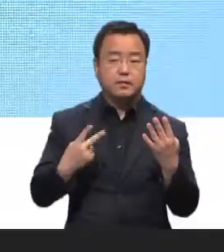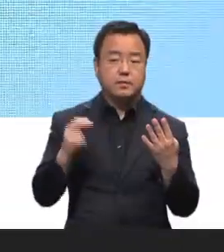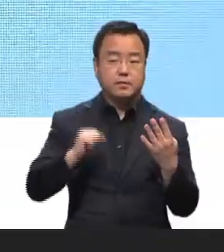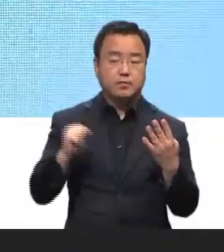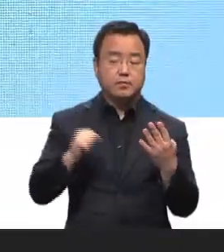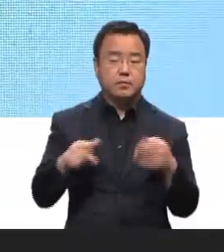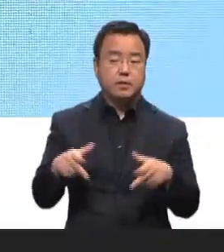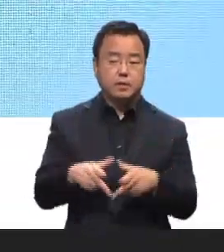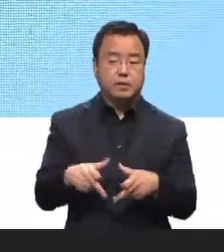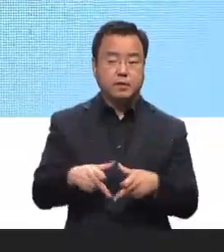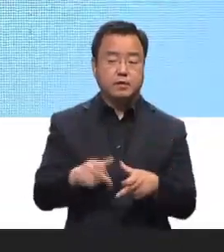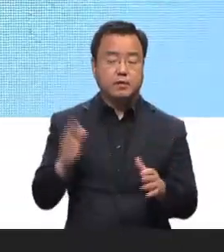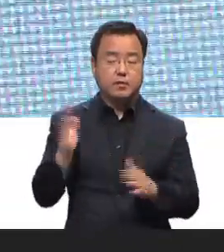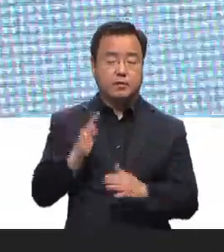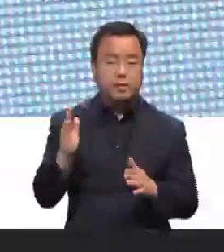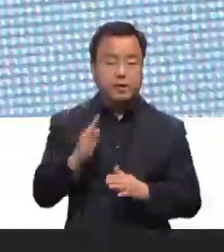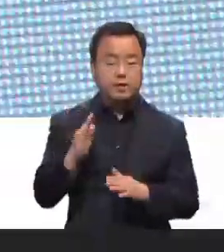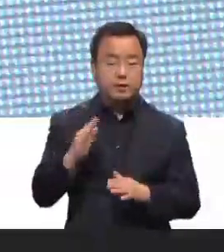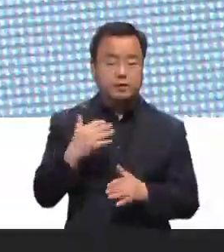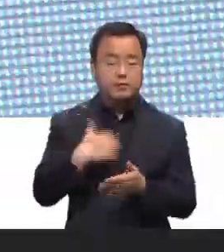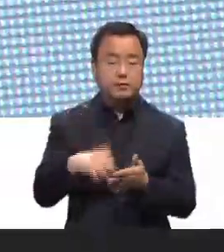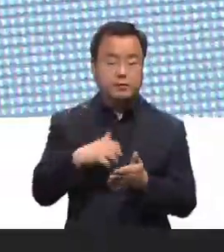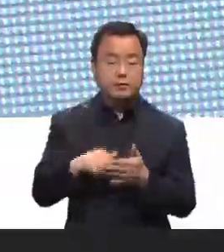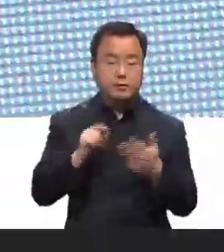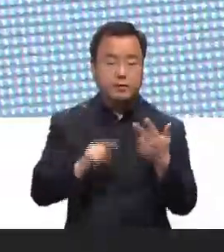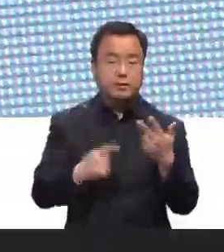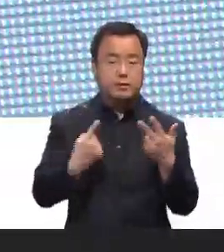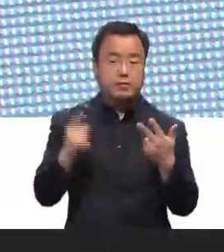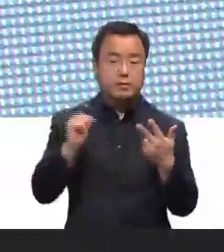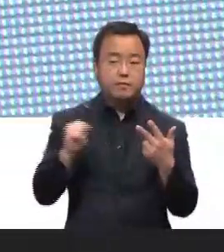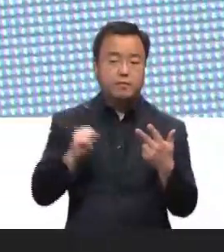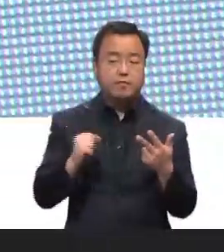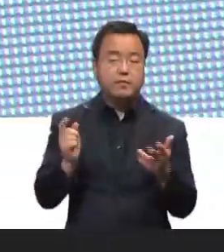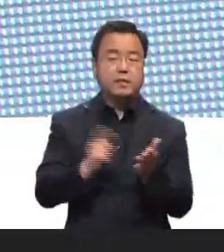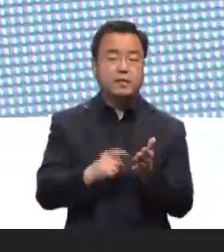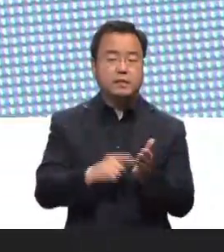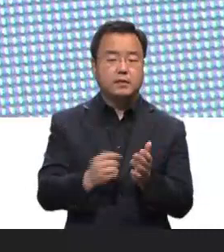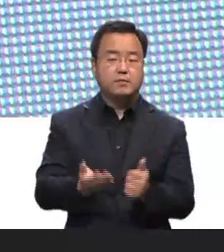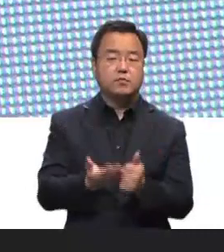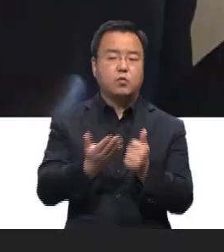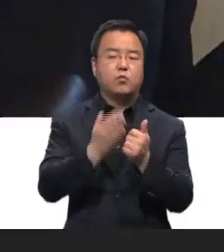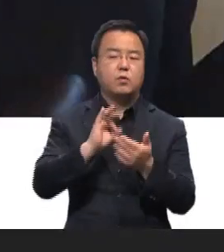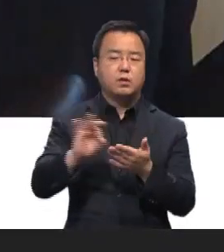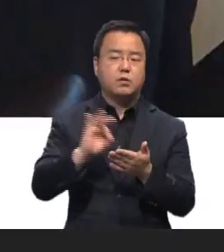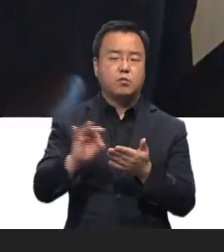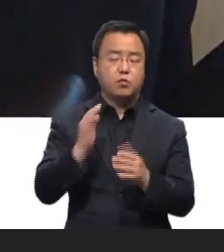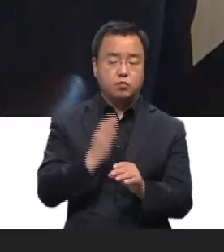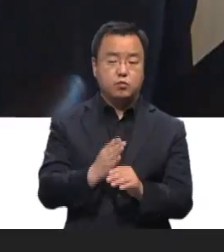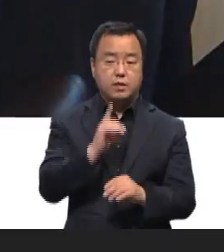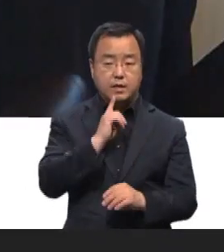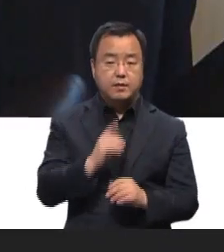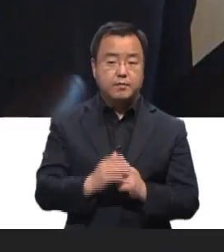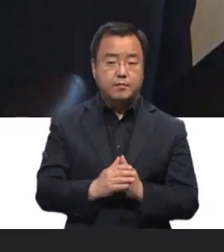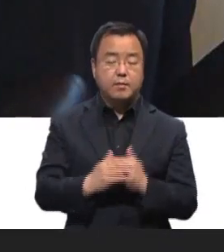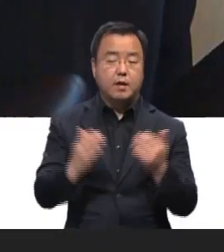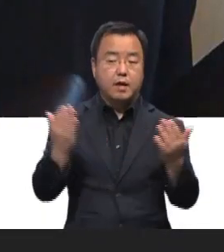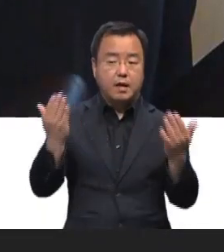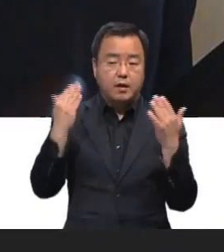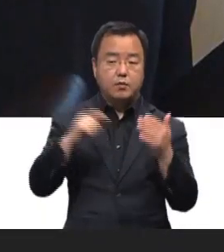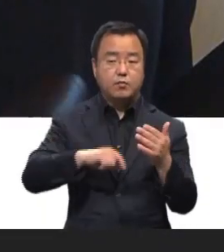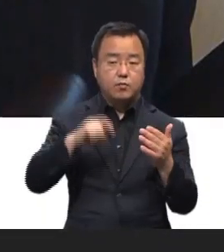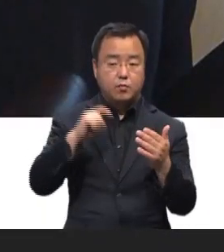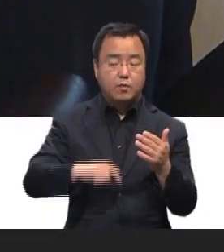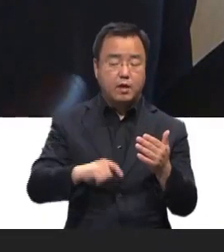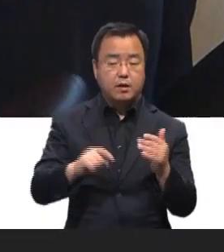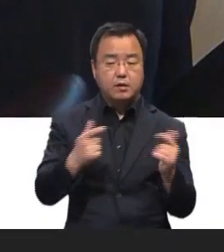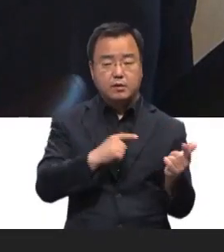그렇게 장애학생들이 특수 는 7.1% 가 긴급 돌봄을 이용하고 있었습니다 예 지금 이제 학교에서의 손이 부족하다 보니까